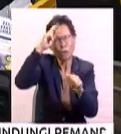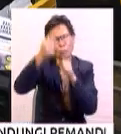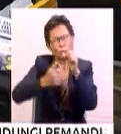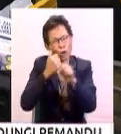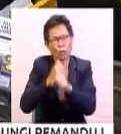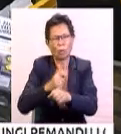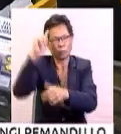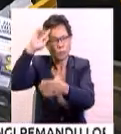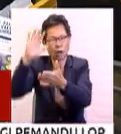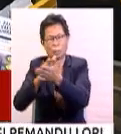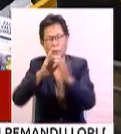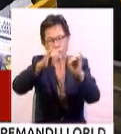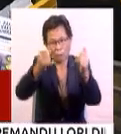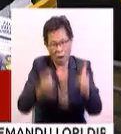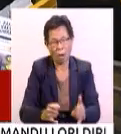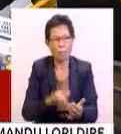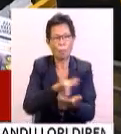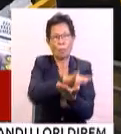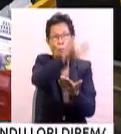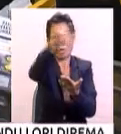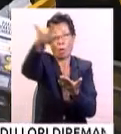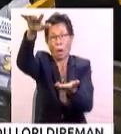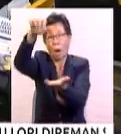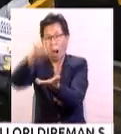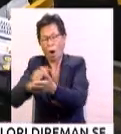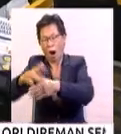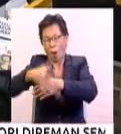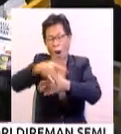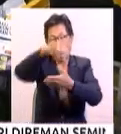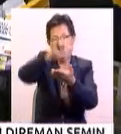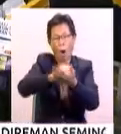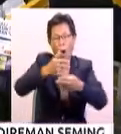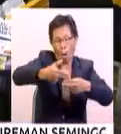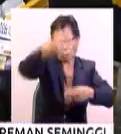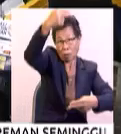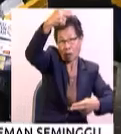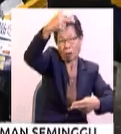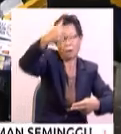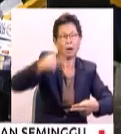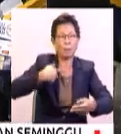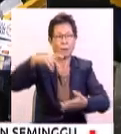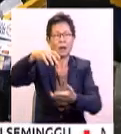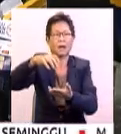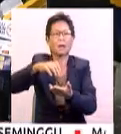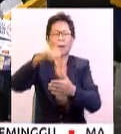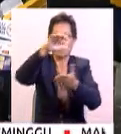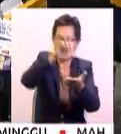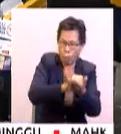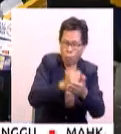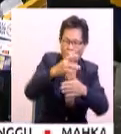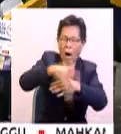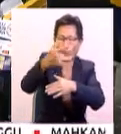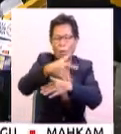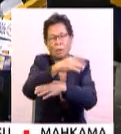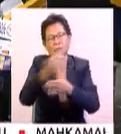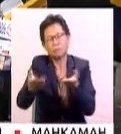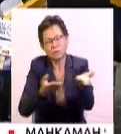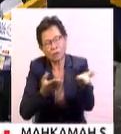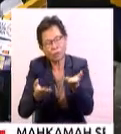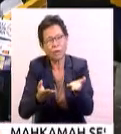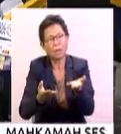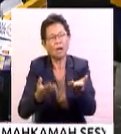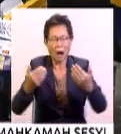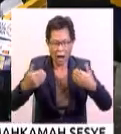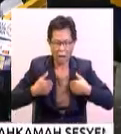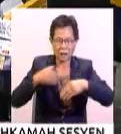jemaah melalui penerbangan yang kami charter dari awal, hotel yang kami pajak daripada awal, servis catering yang ada